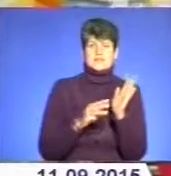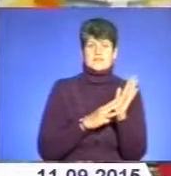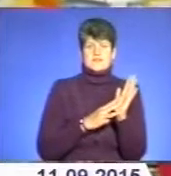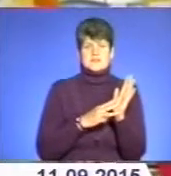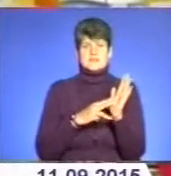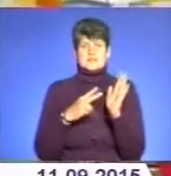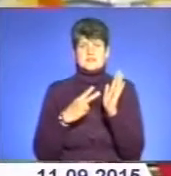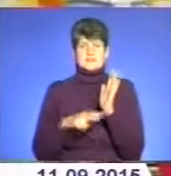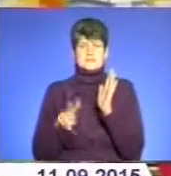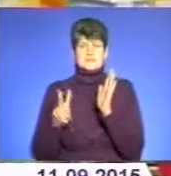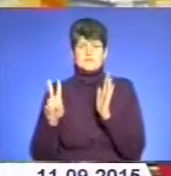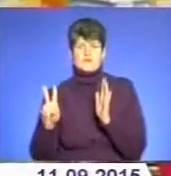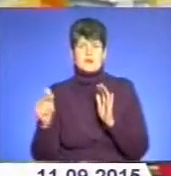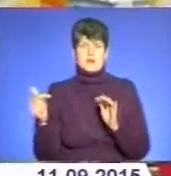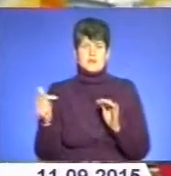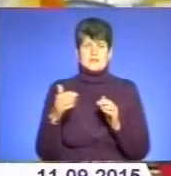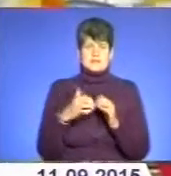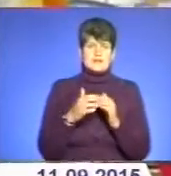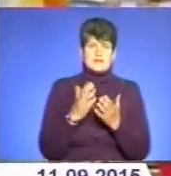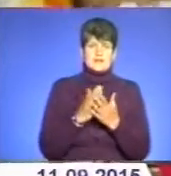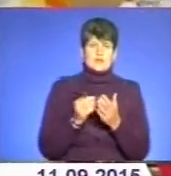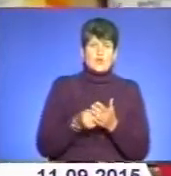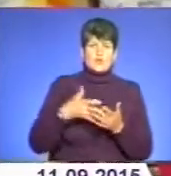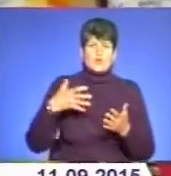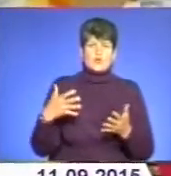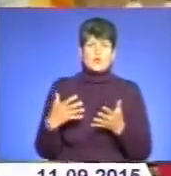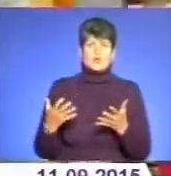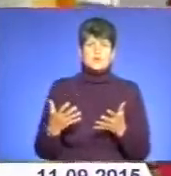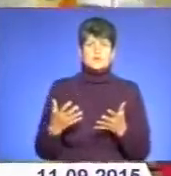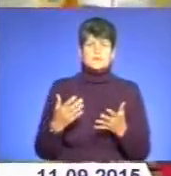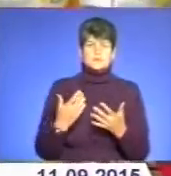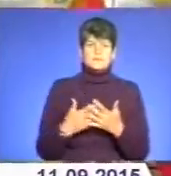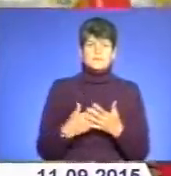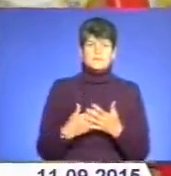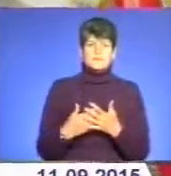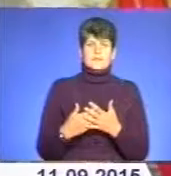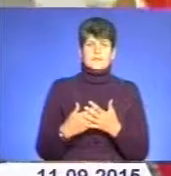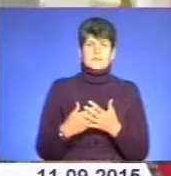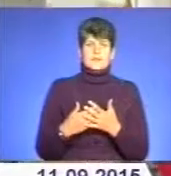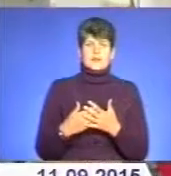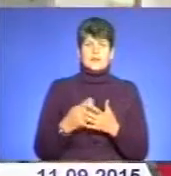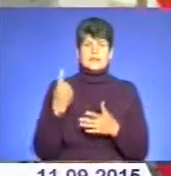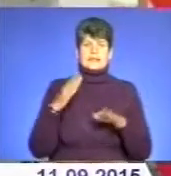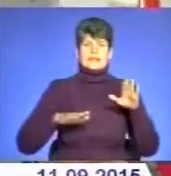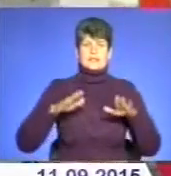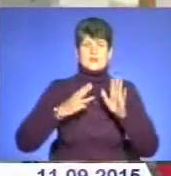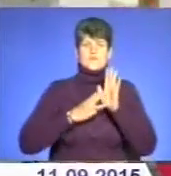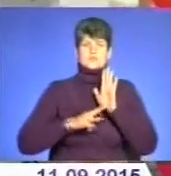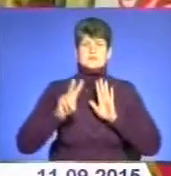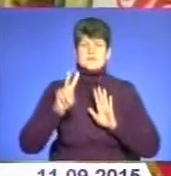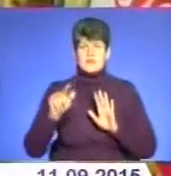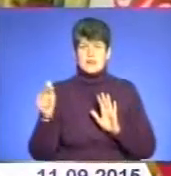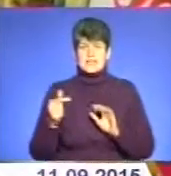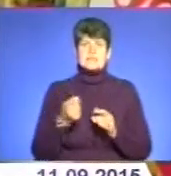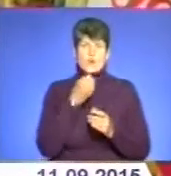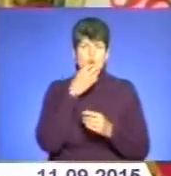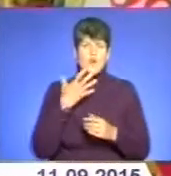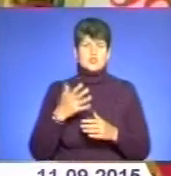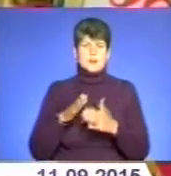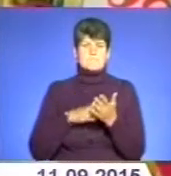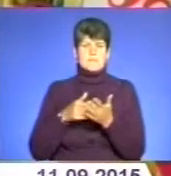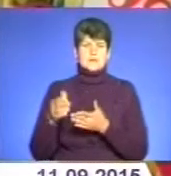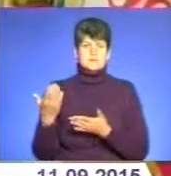68-70-72, то середнє таке нормальне. Є і дорожче, наприклад, будь-яке таке масло. Полкове кілограм, то 82 гривень, це хороше масло.